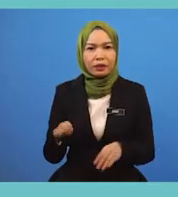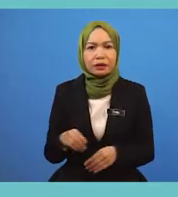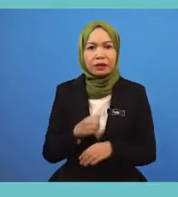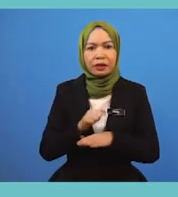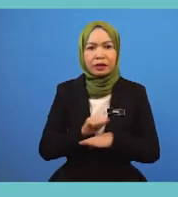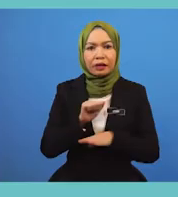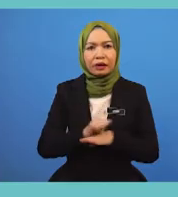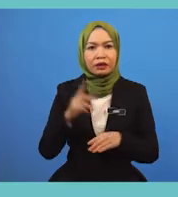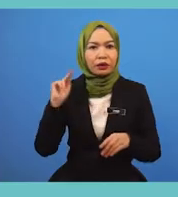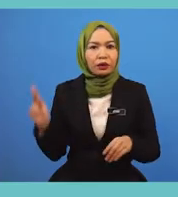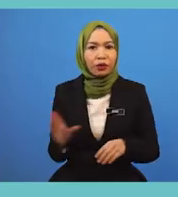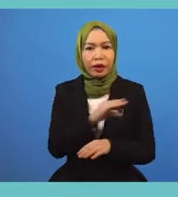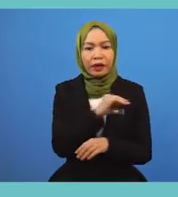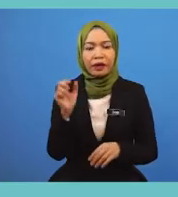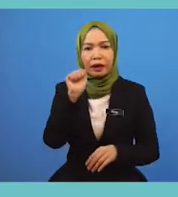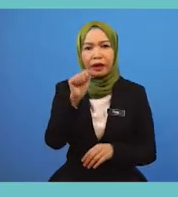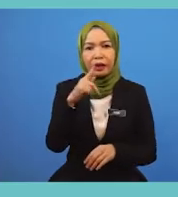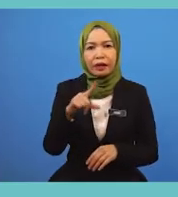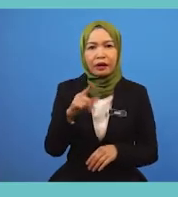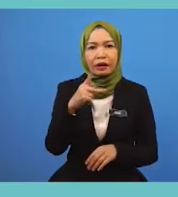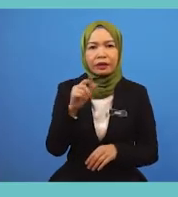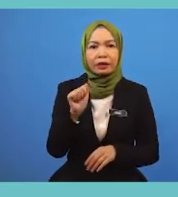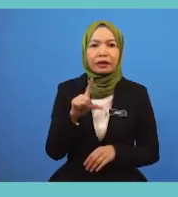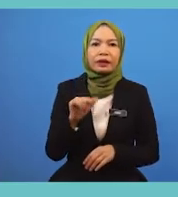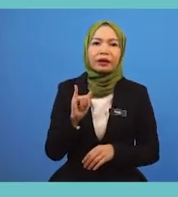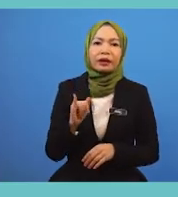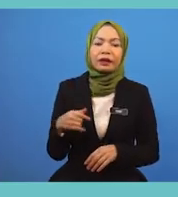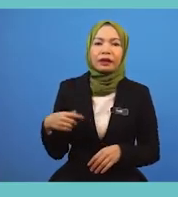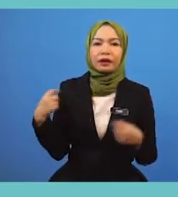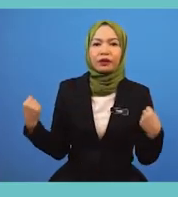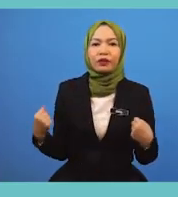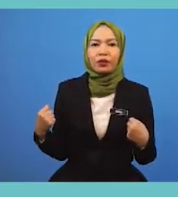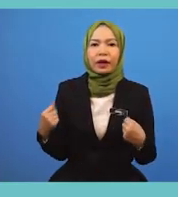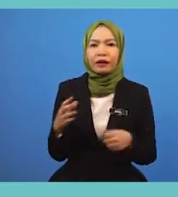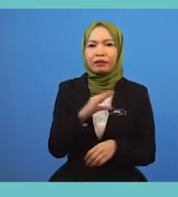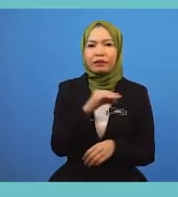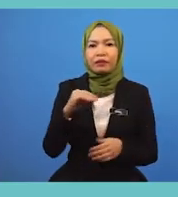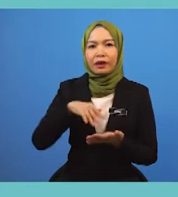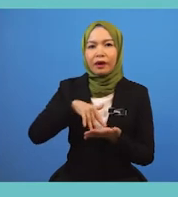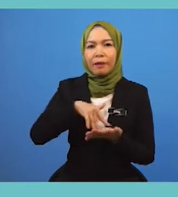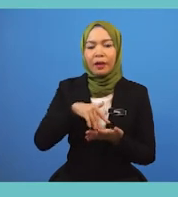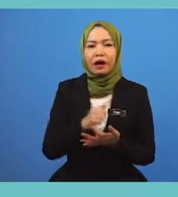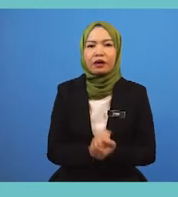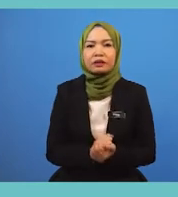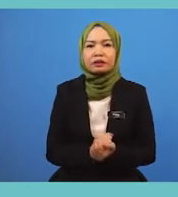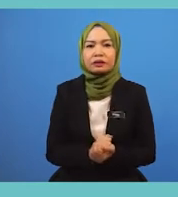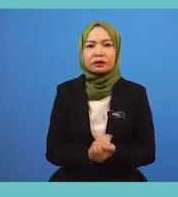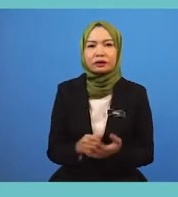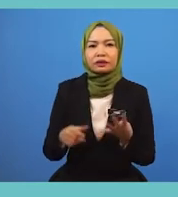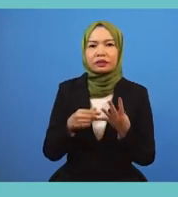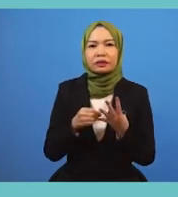dan alkali kuat dengan asid lemah atau alkali lemah. Keempat,